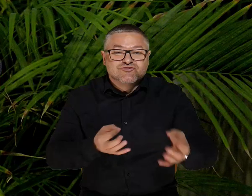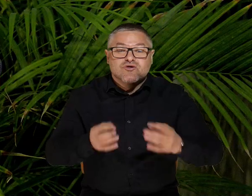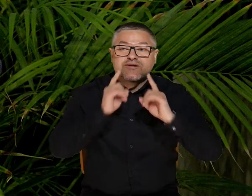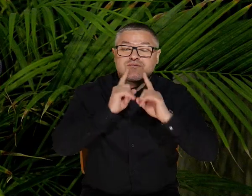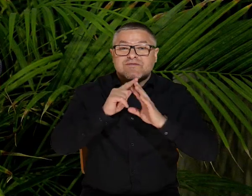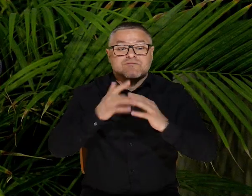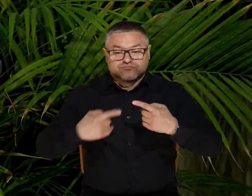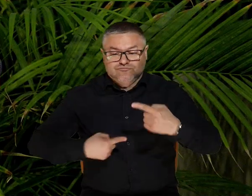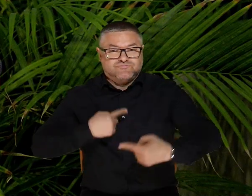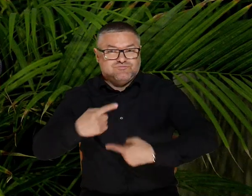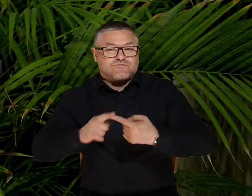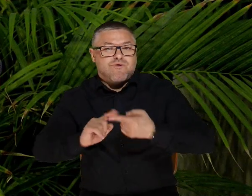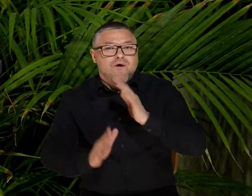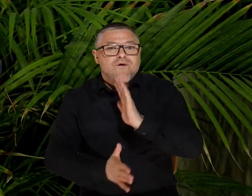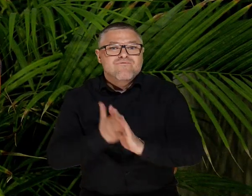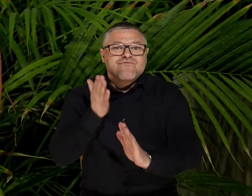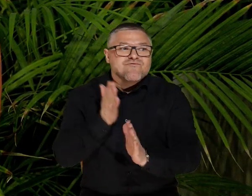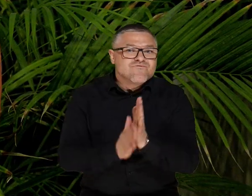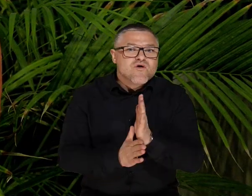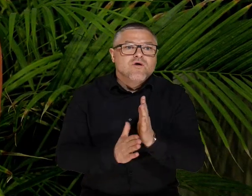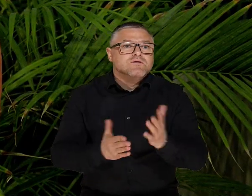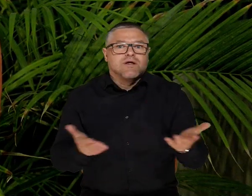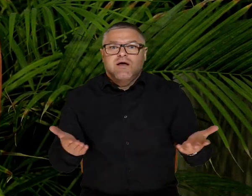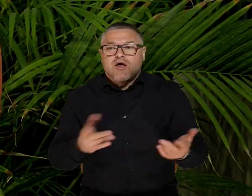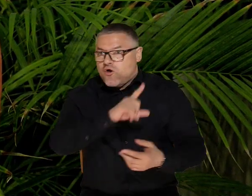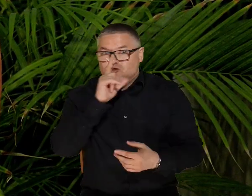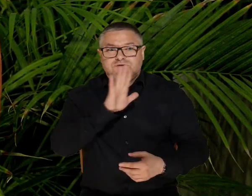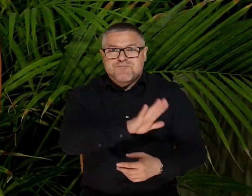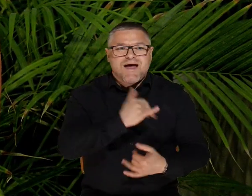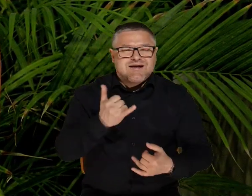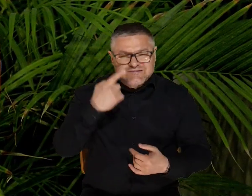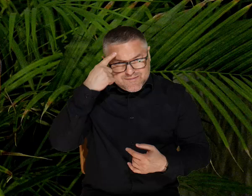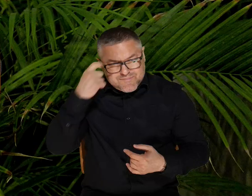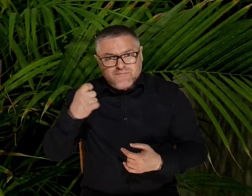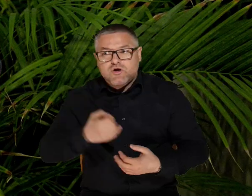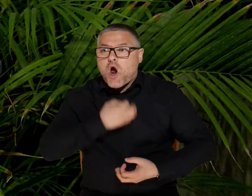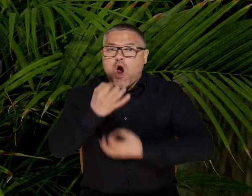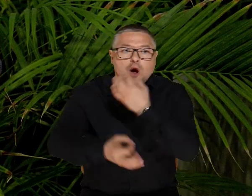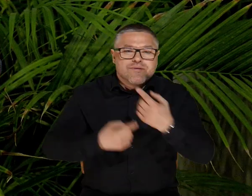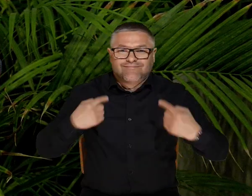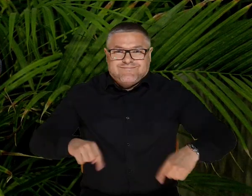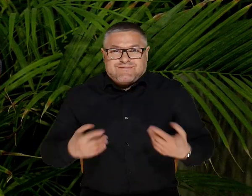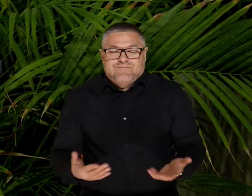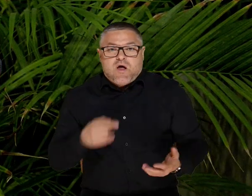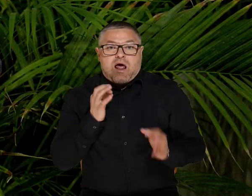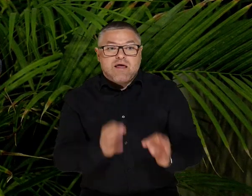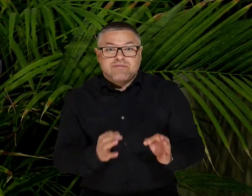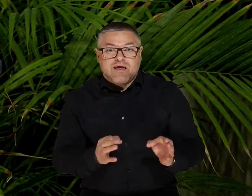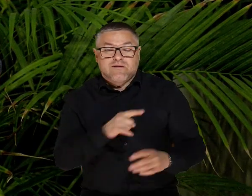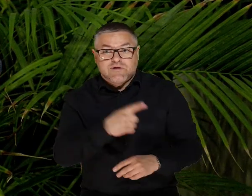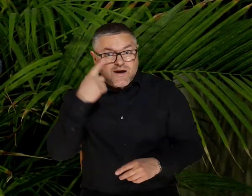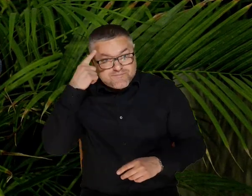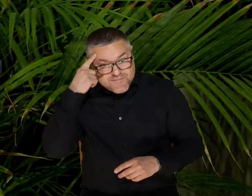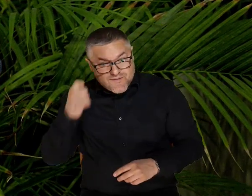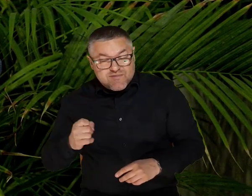na przestrzeni lat po wojnie nie dały dojść do głosu tym wszystkim pamięciom i teraz te pamięci